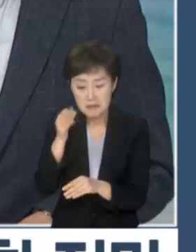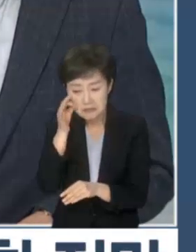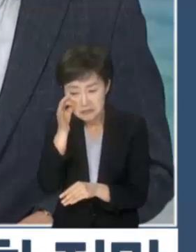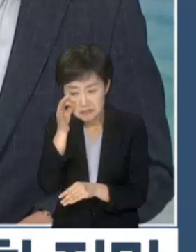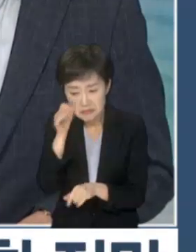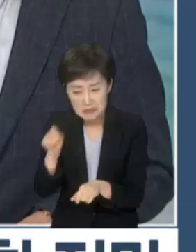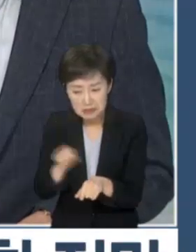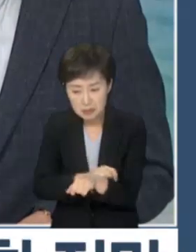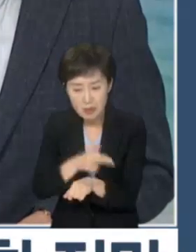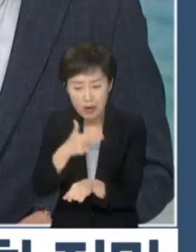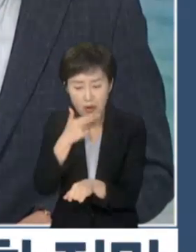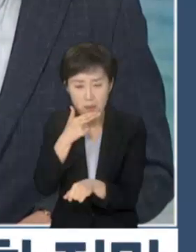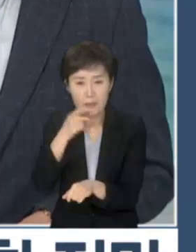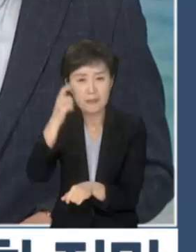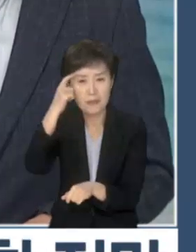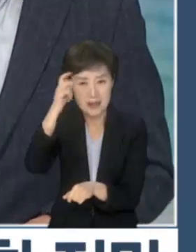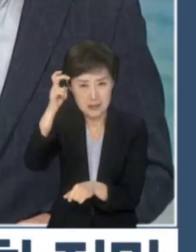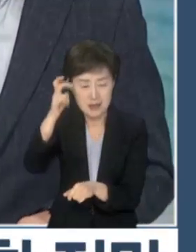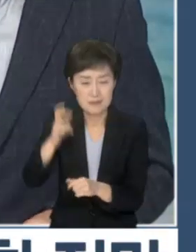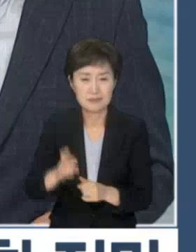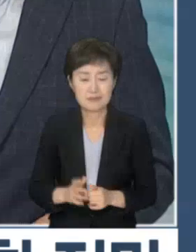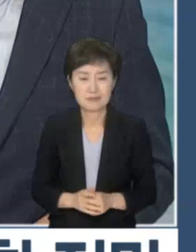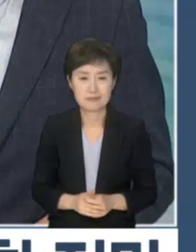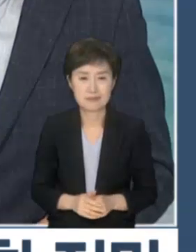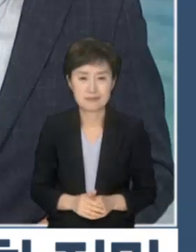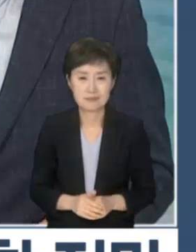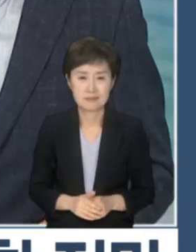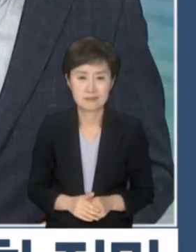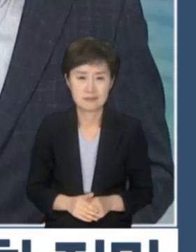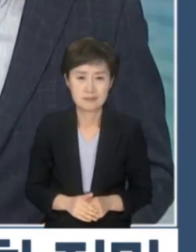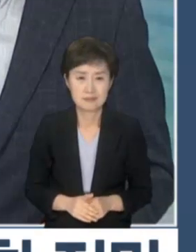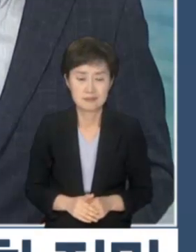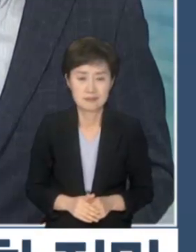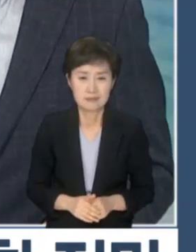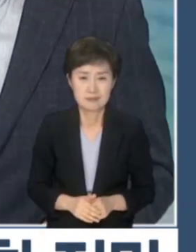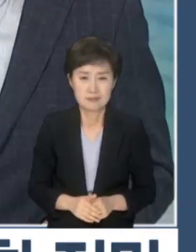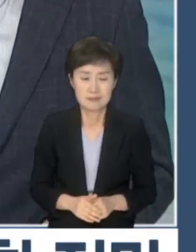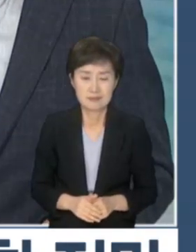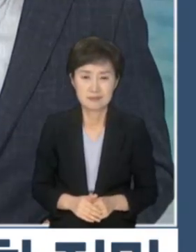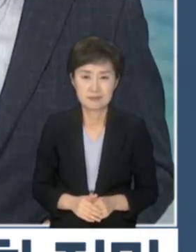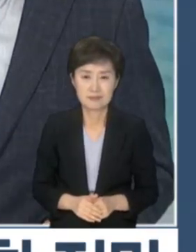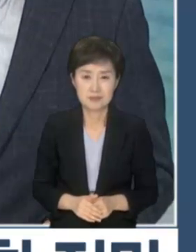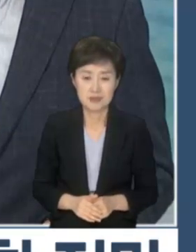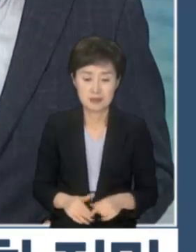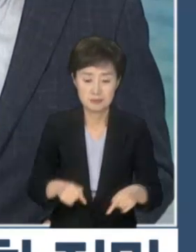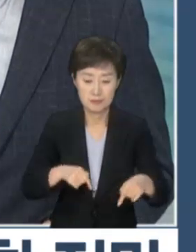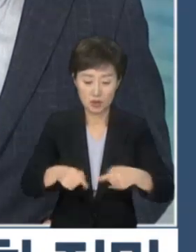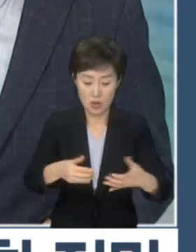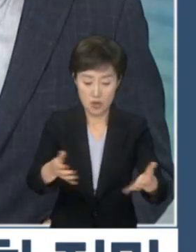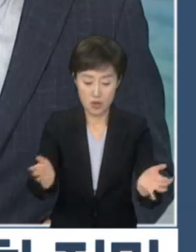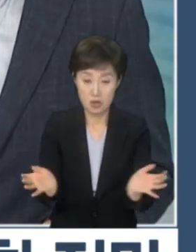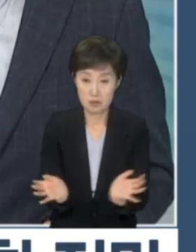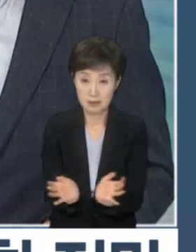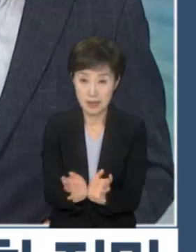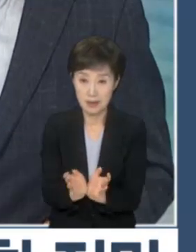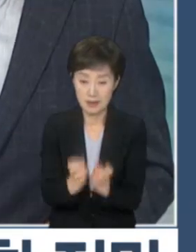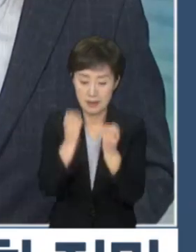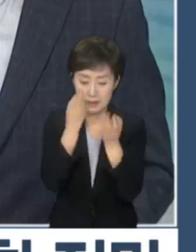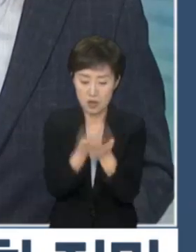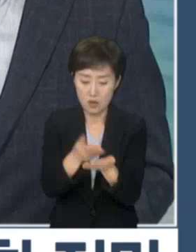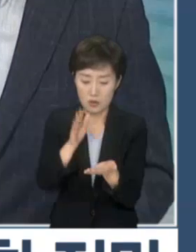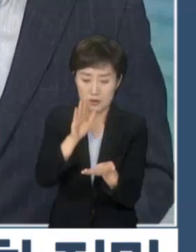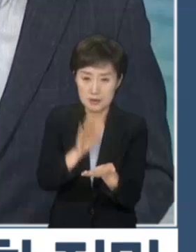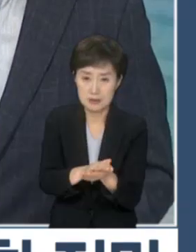이렇게 기대하고 있는 것 아닌가 싶습니다. 그래서 실제 다양하게 당의 혁신의 핵심